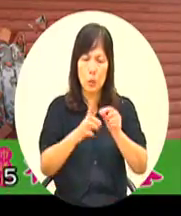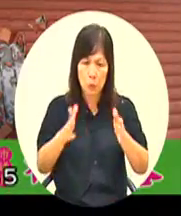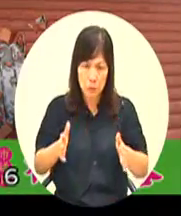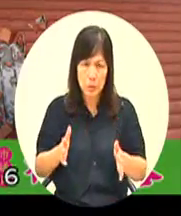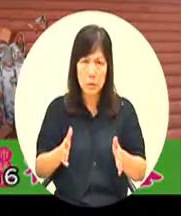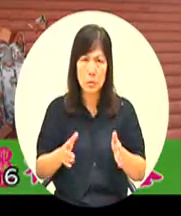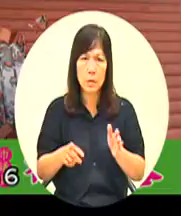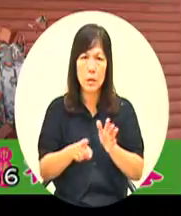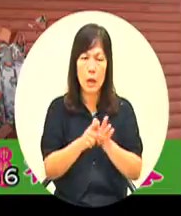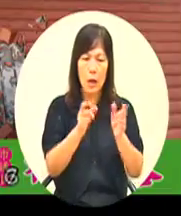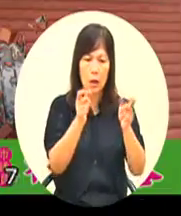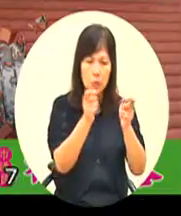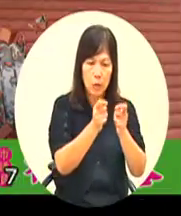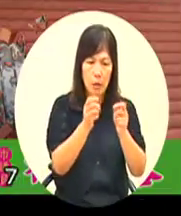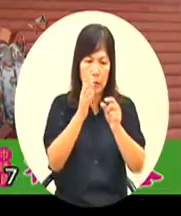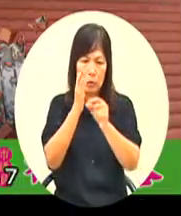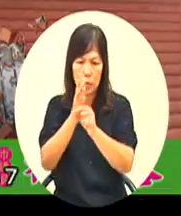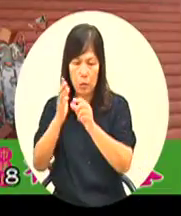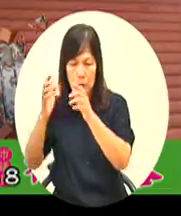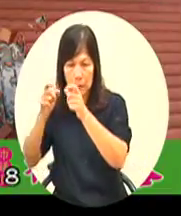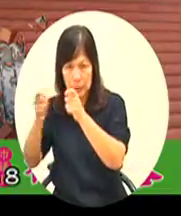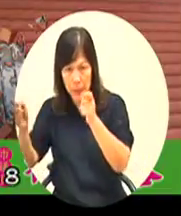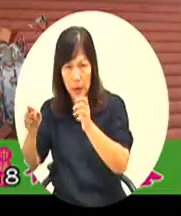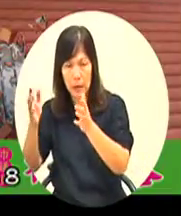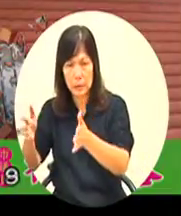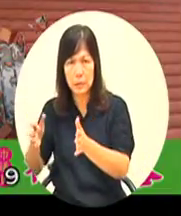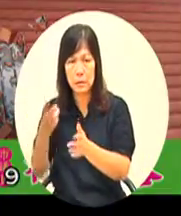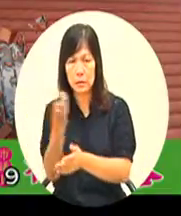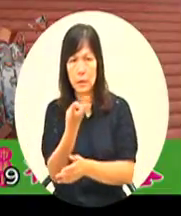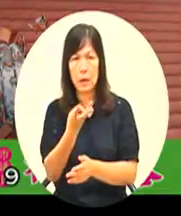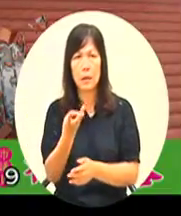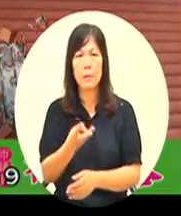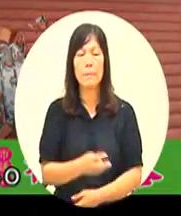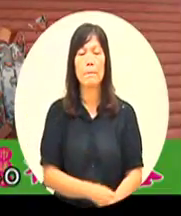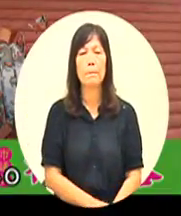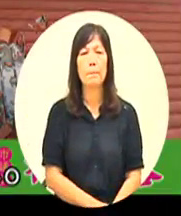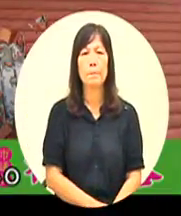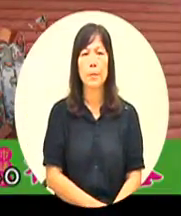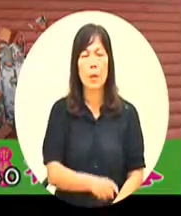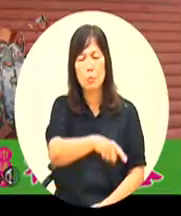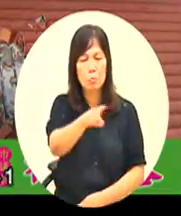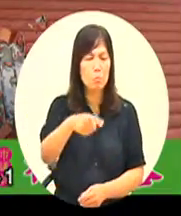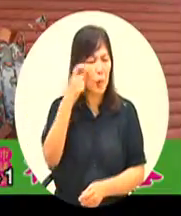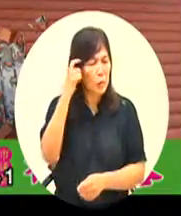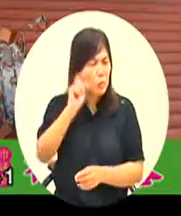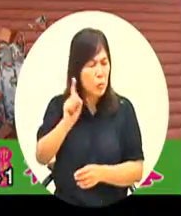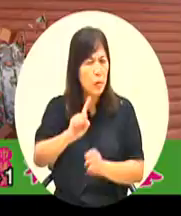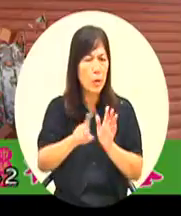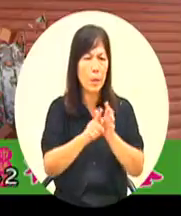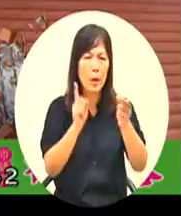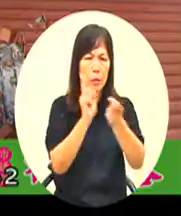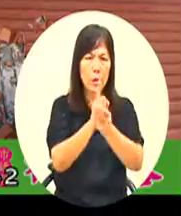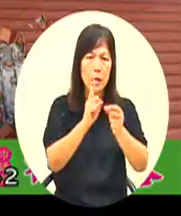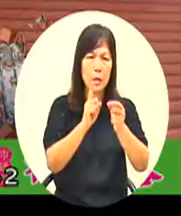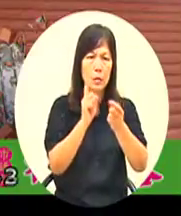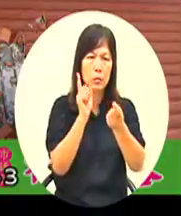用短中长期来做，看你们要怎么去跟中央去申请经费，还是